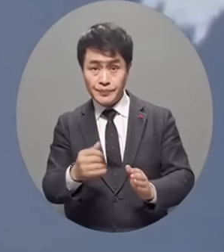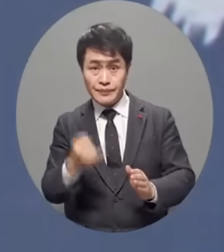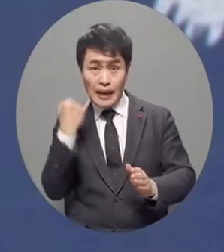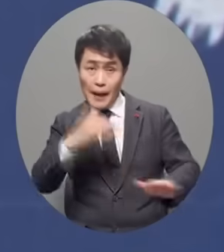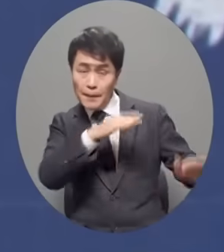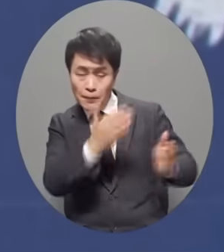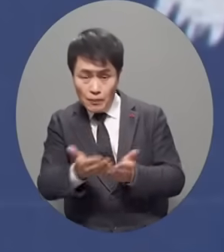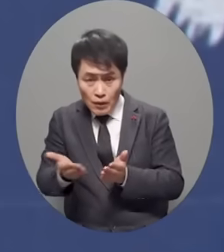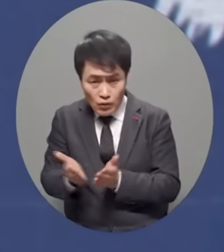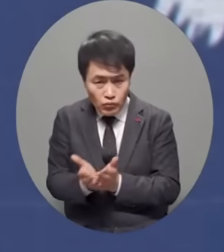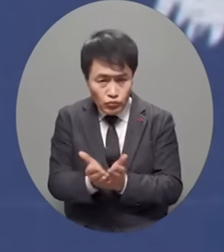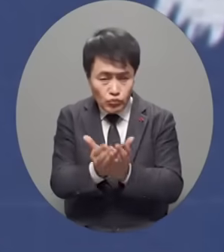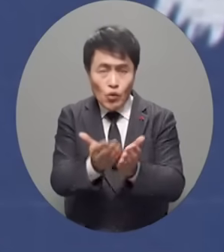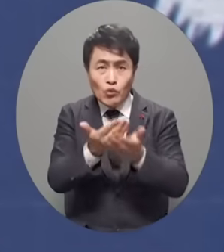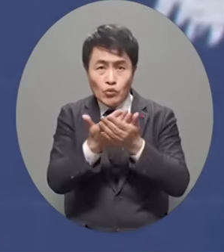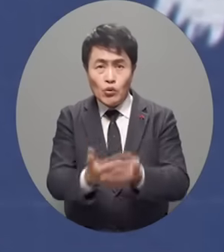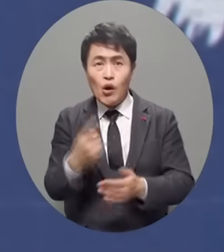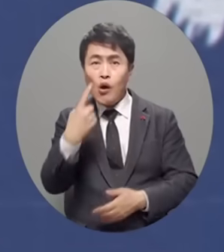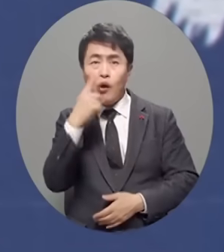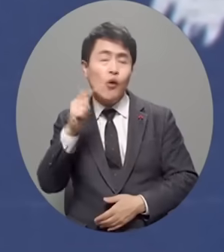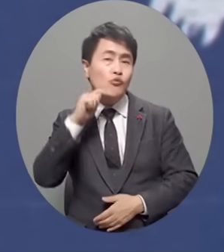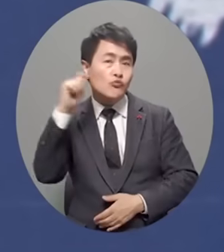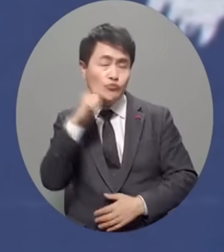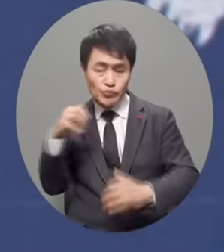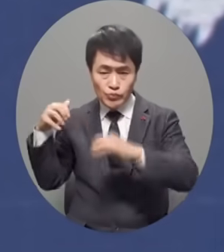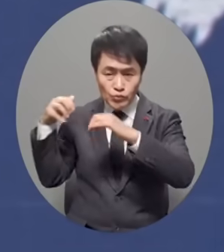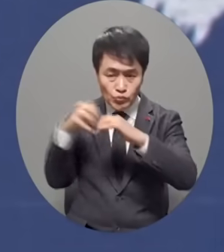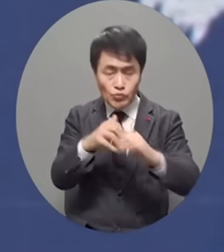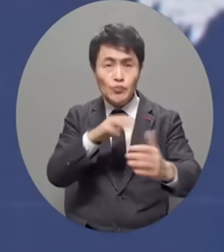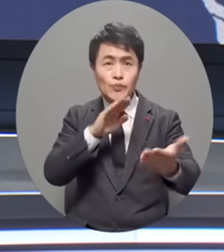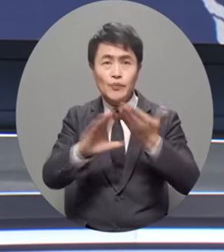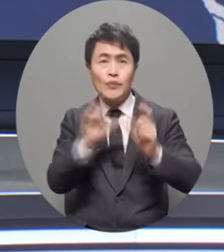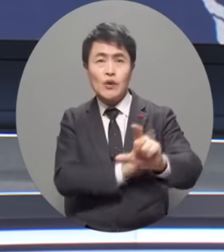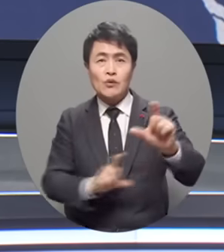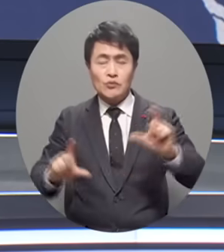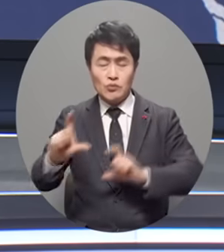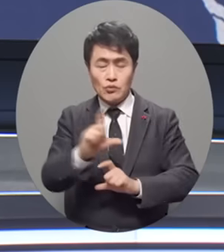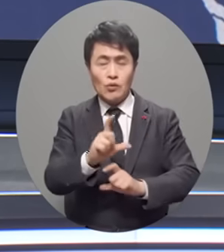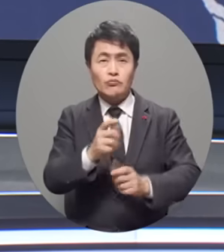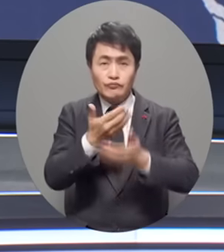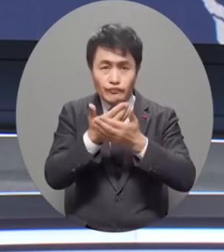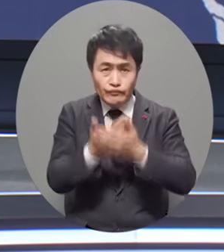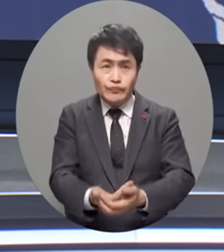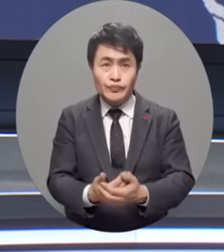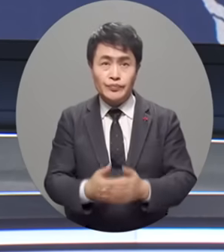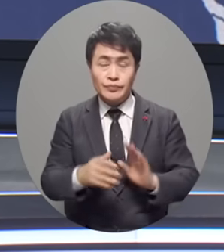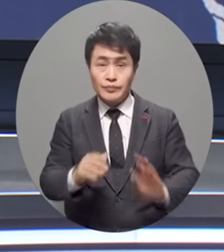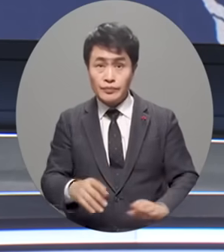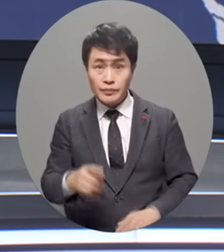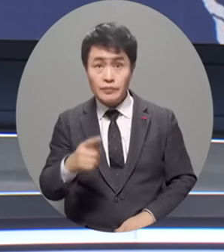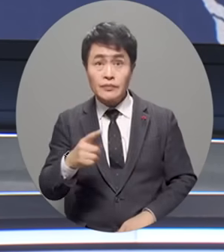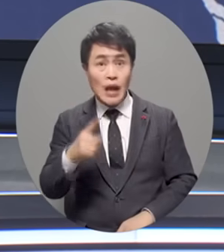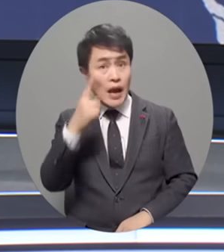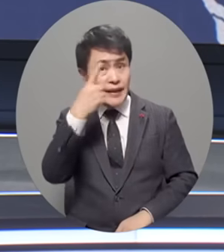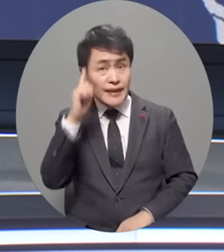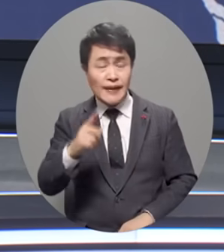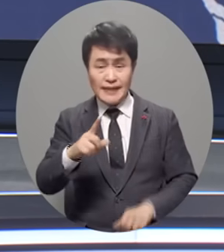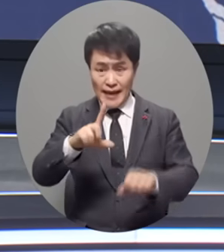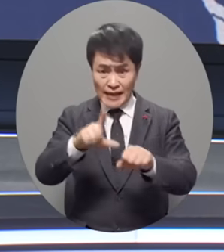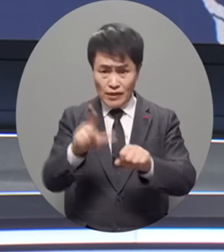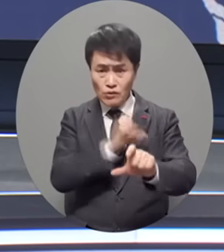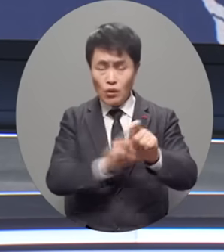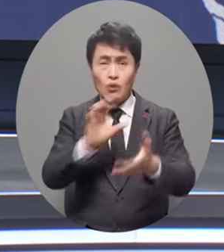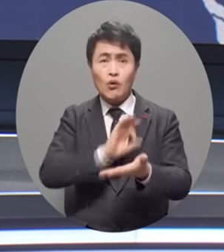중요성, 러시아의 우크라이나 침공 이후 더 커졌습니다. 러시아산 가스를 더 이상 쓸 수 없게